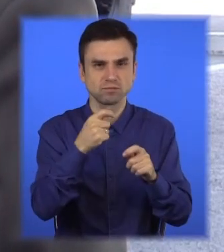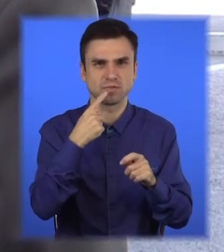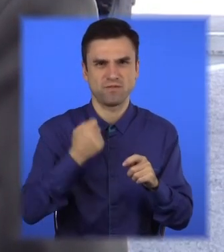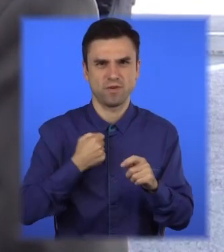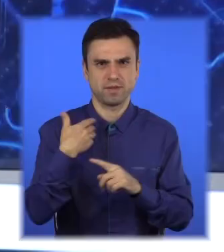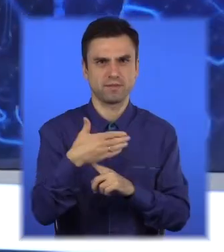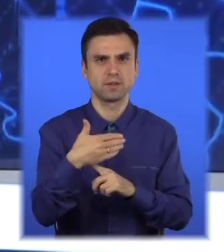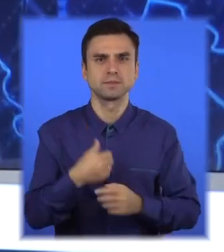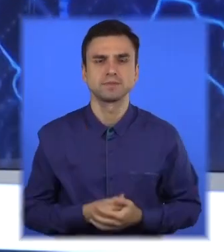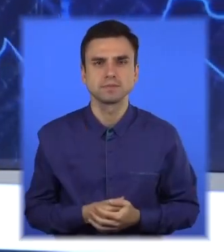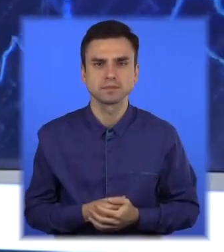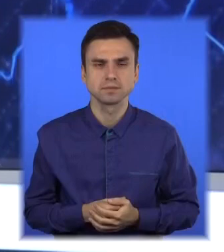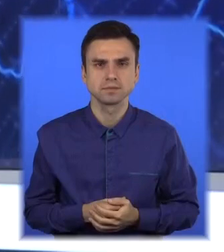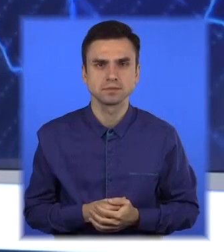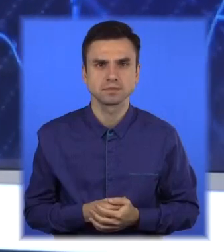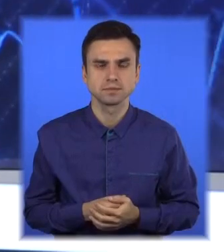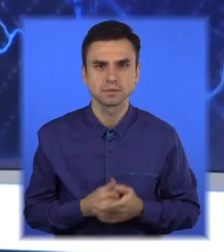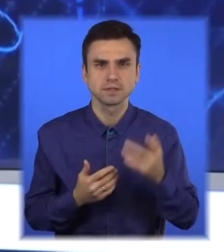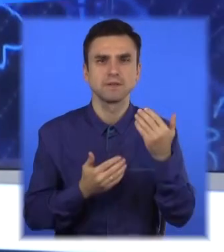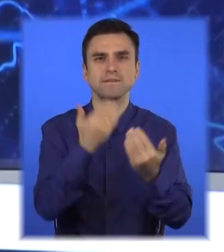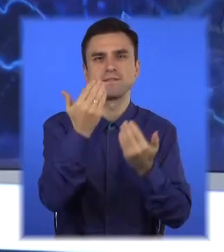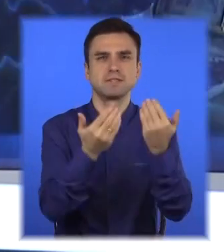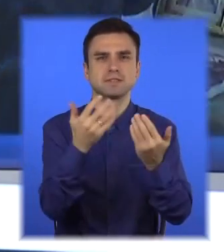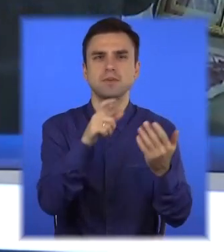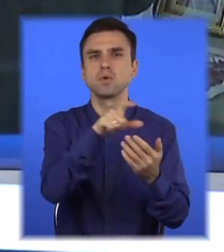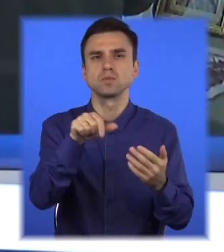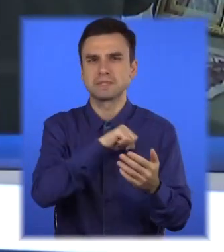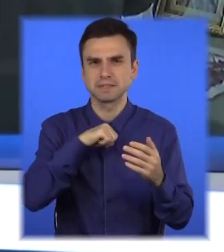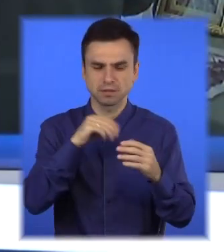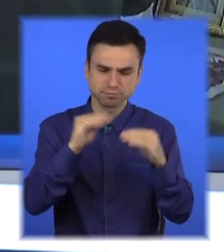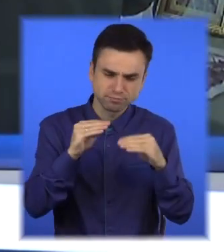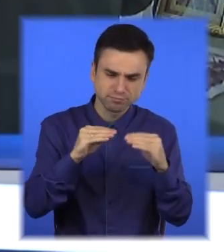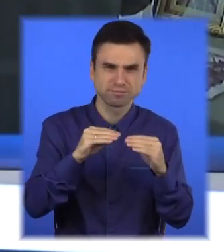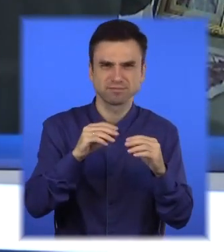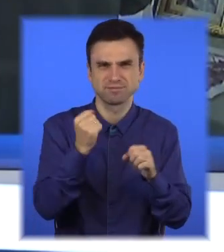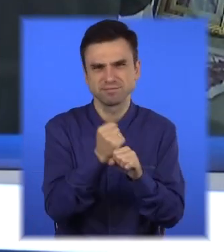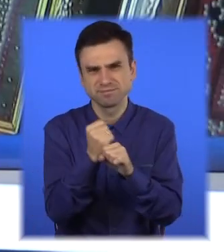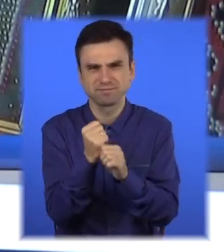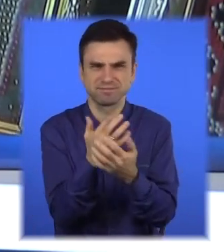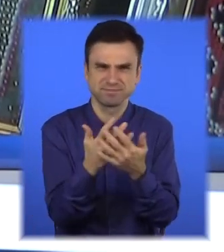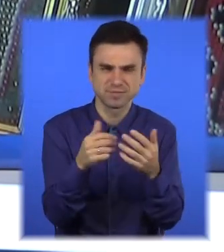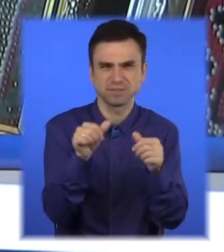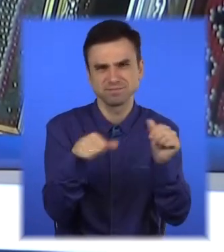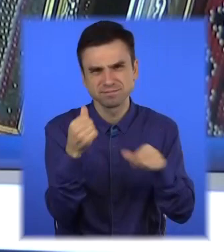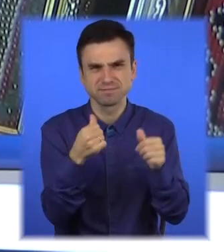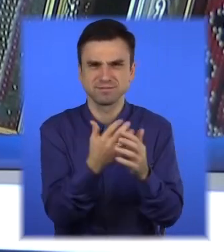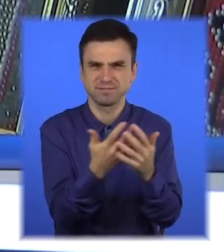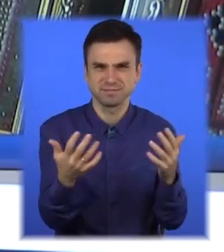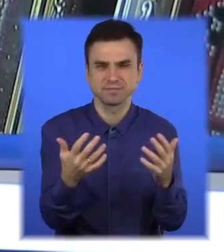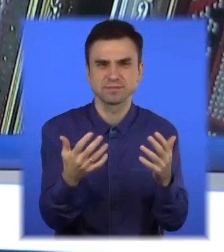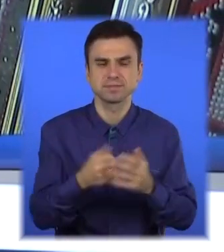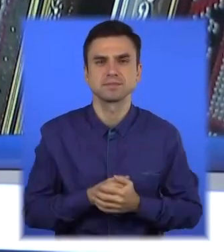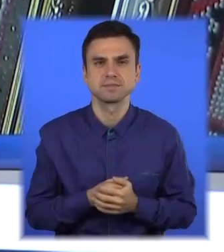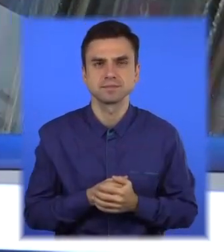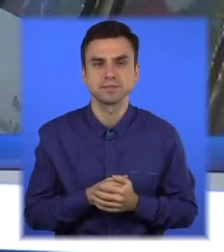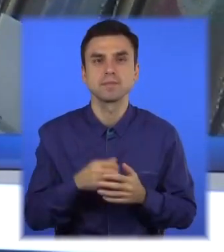Калнишевського. Виставка хендмейду та відзнака кращим у центрі юнацької творчості «Дружба» відсвяткували День ветеранської